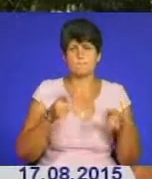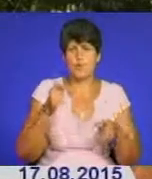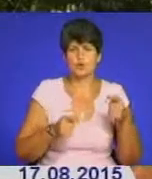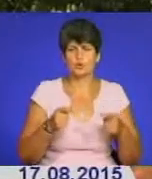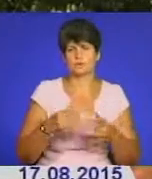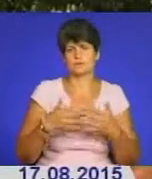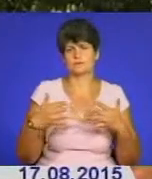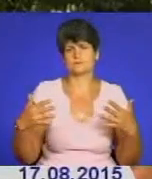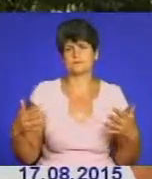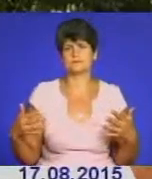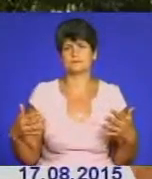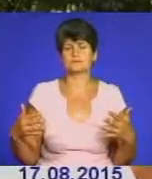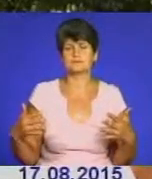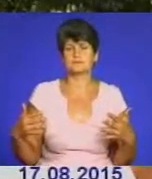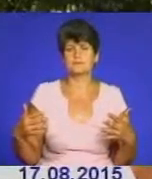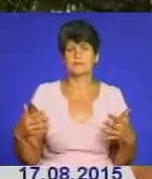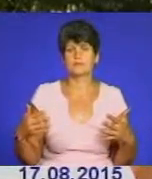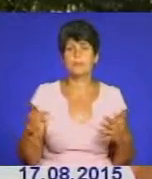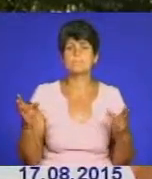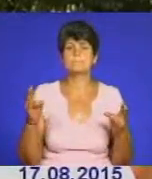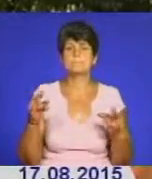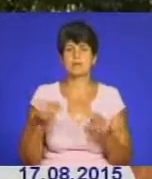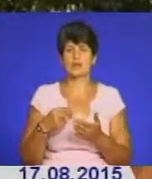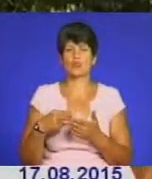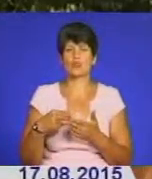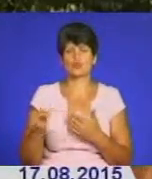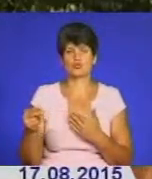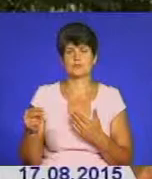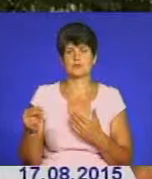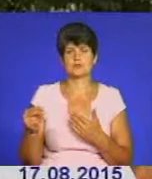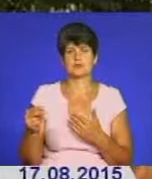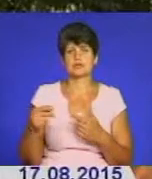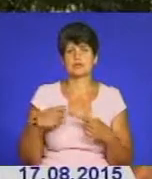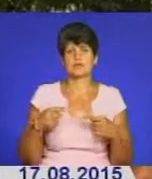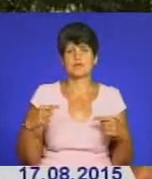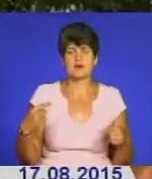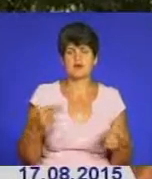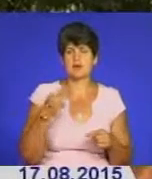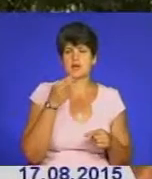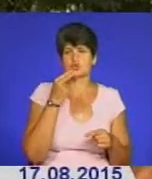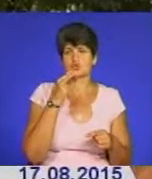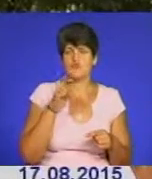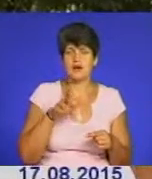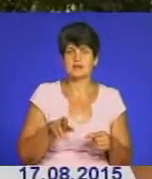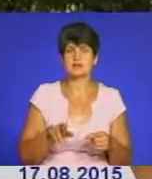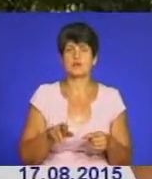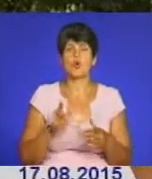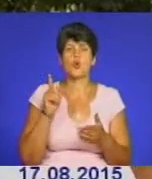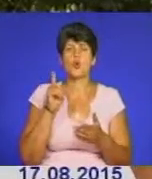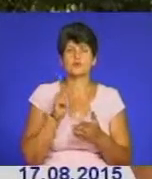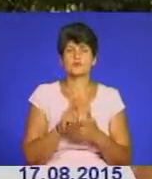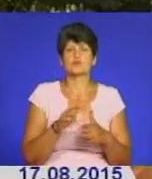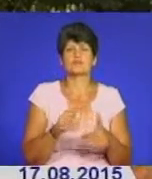молочна продукція. При покупці товарів харчування, тобто продуктів харчування, обов'язково